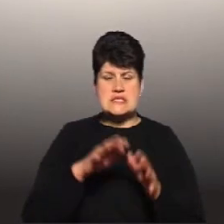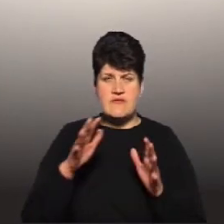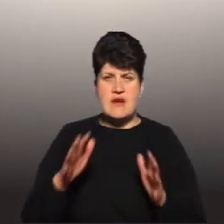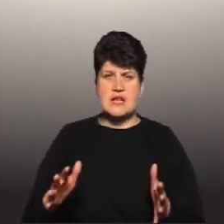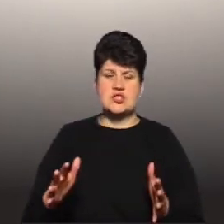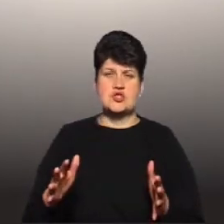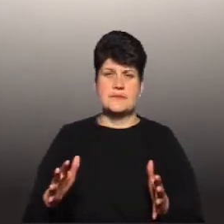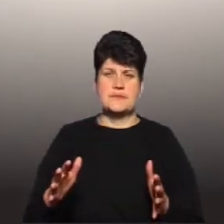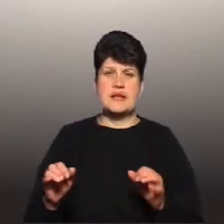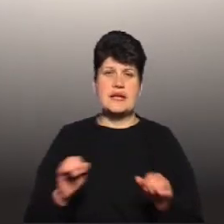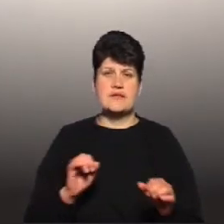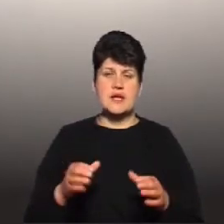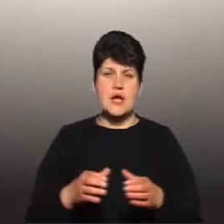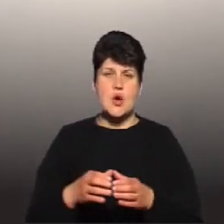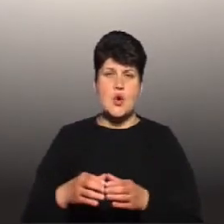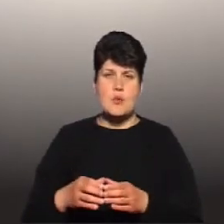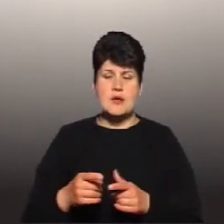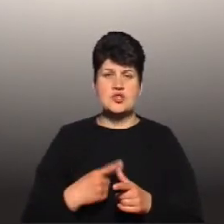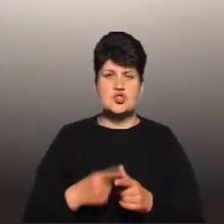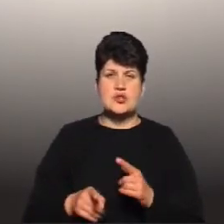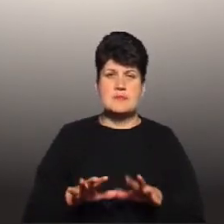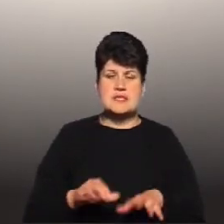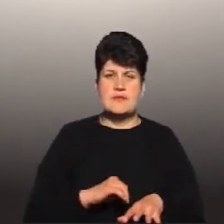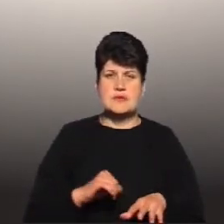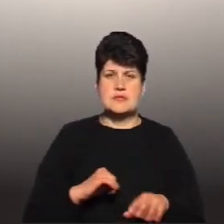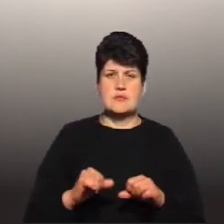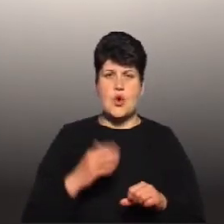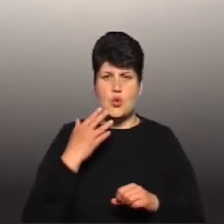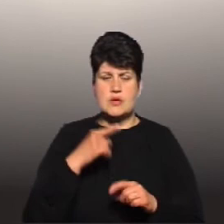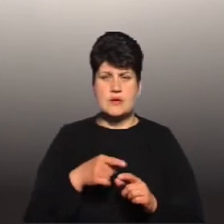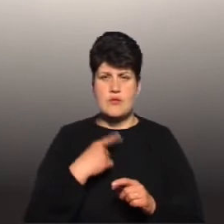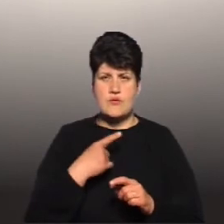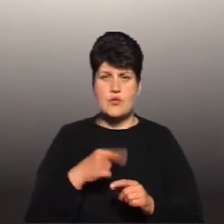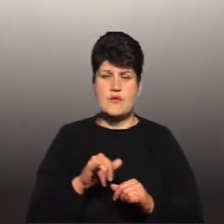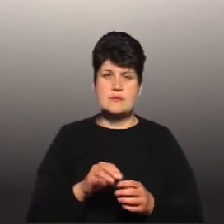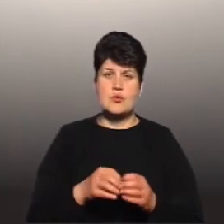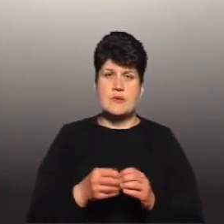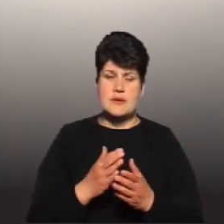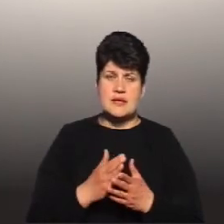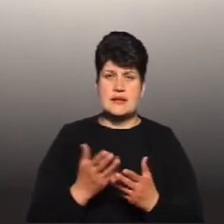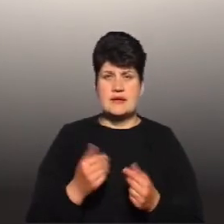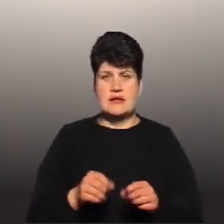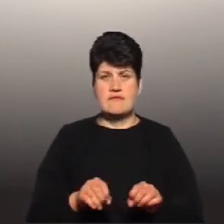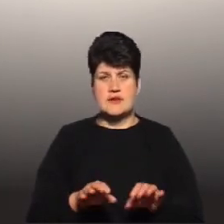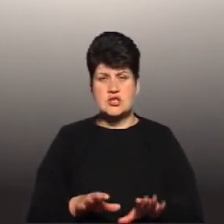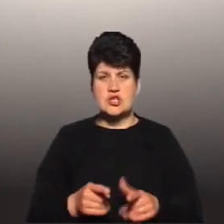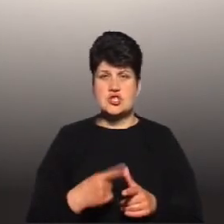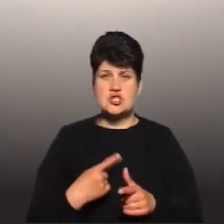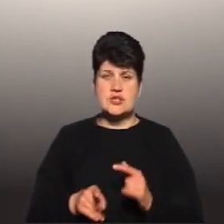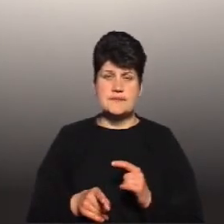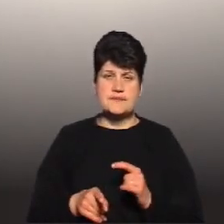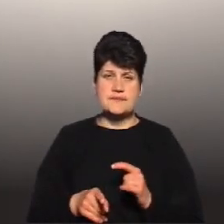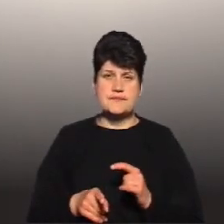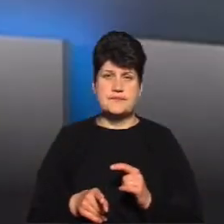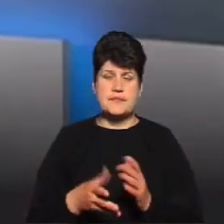керівники громад чи місцевого самоврядування, тоді коли їм вказували, от у вас є проблема, давайте її вирішить. Чи переважно платилися